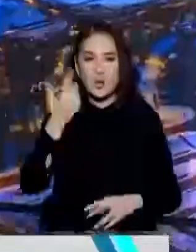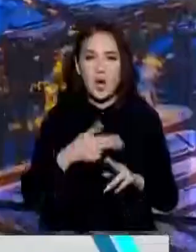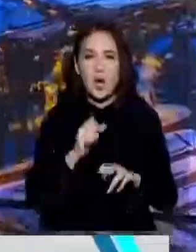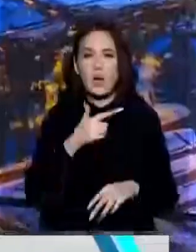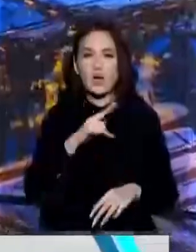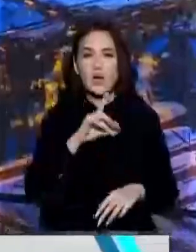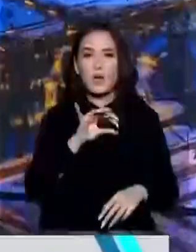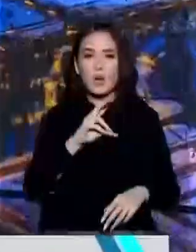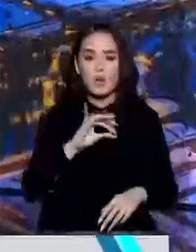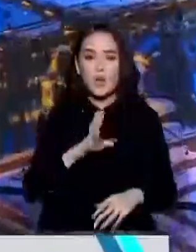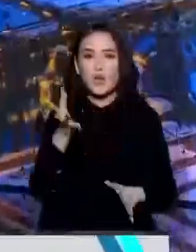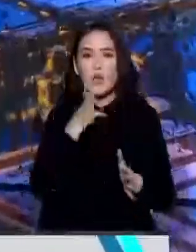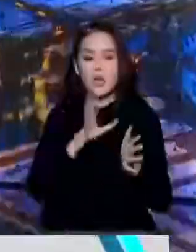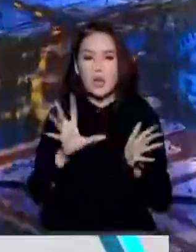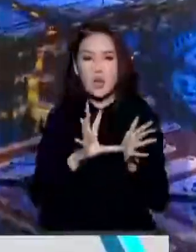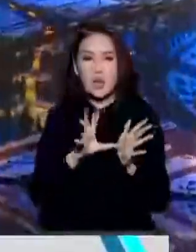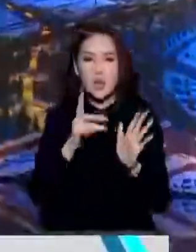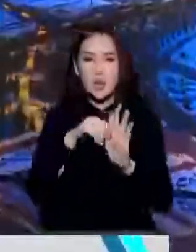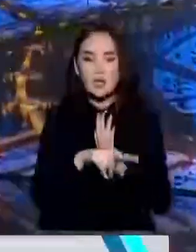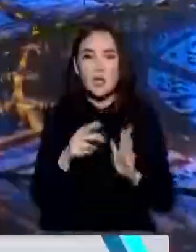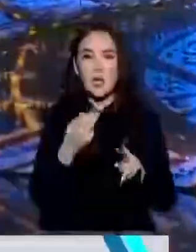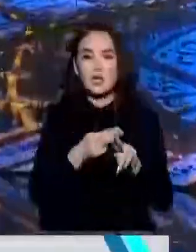Агрономия, селекция, генетика,